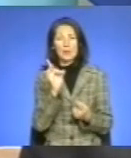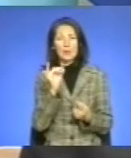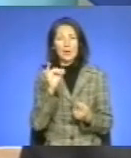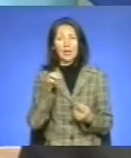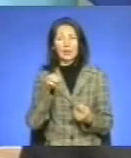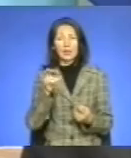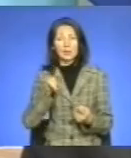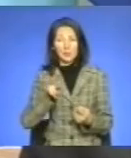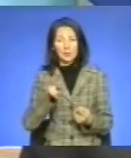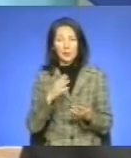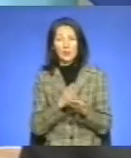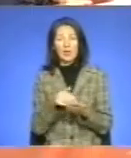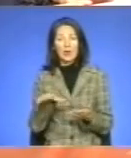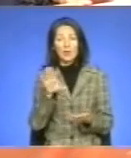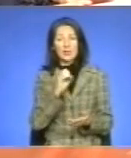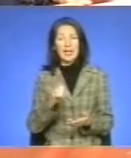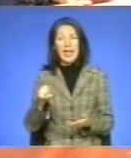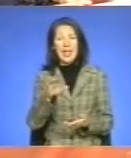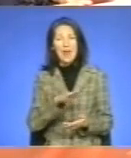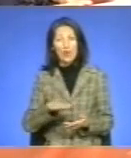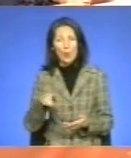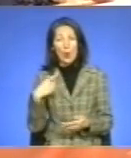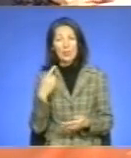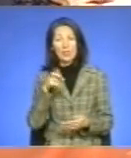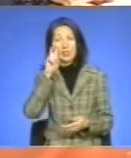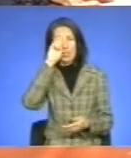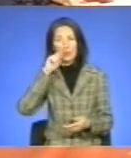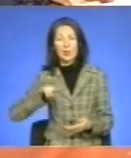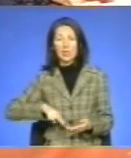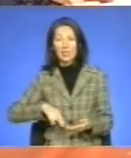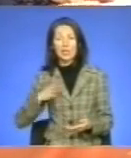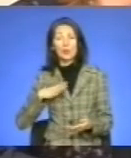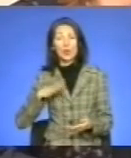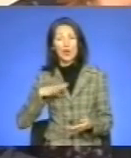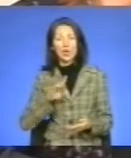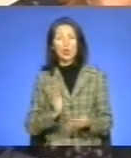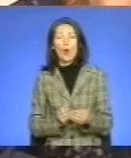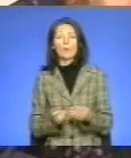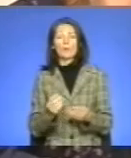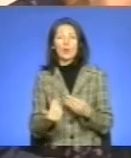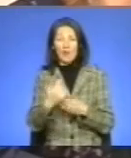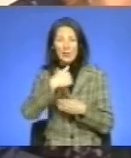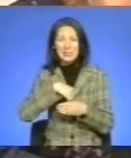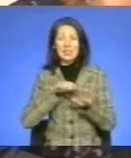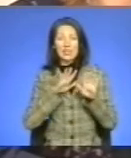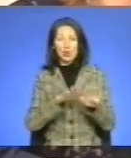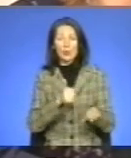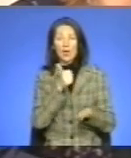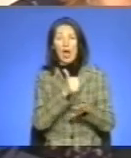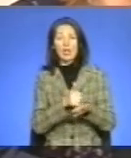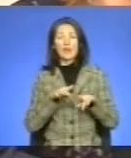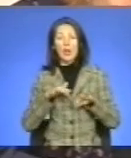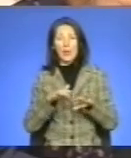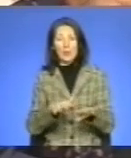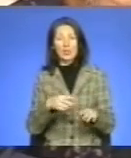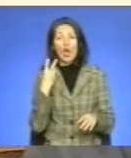у всій Європі. Обласні державні адміністрації сподіваються, що візит заступника голови місії посольства Великої